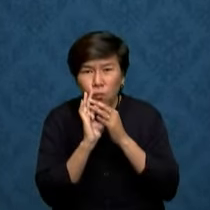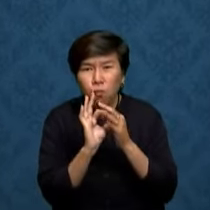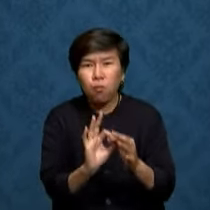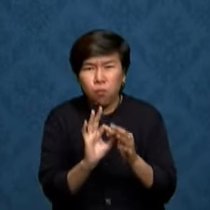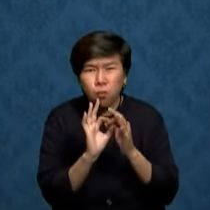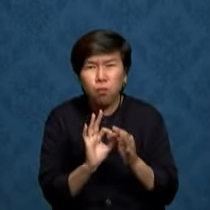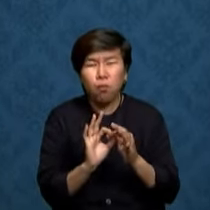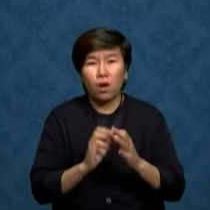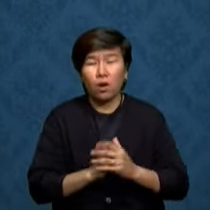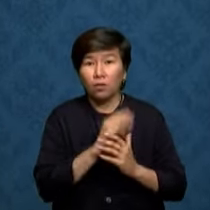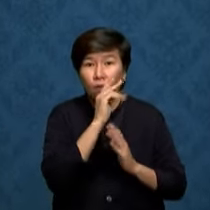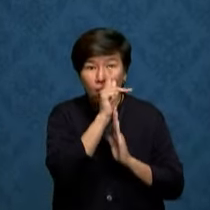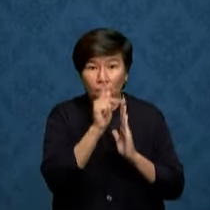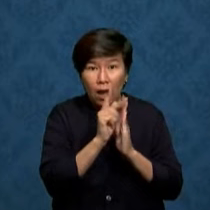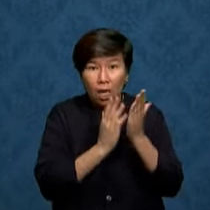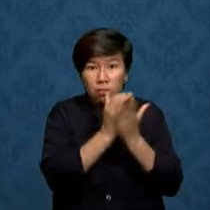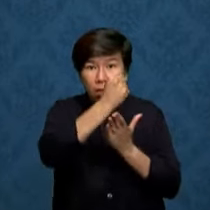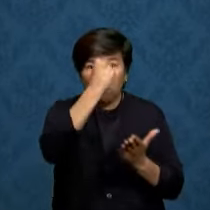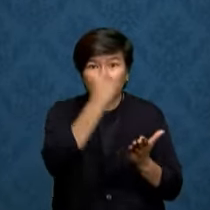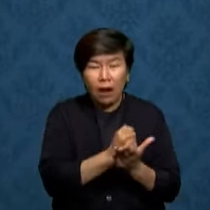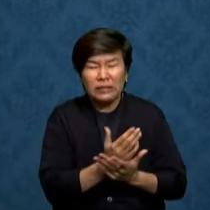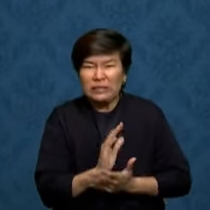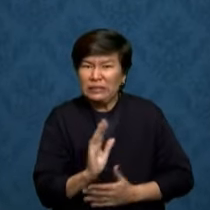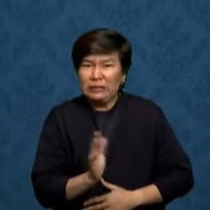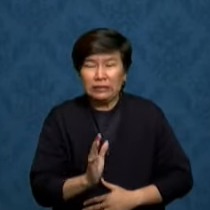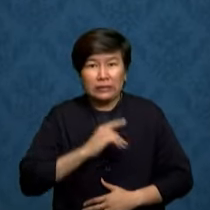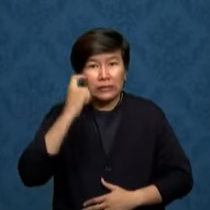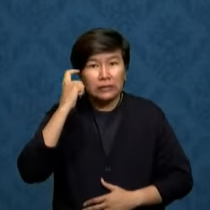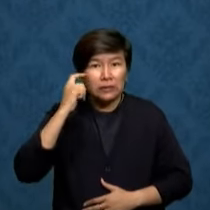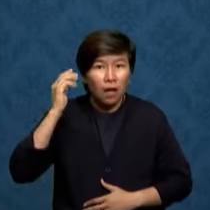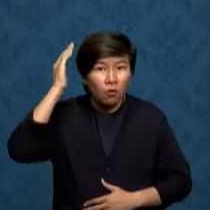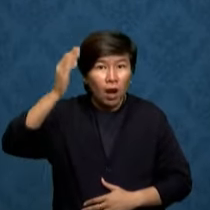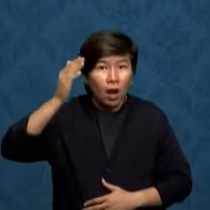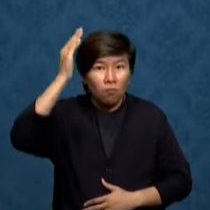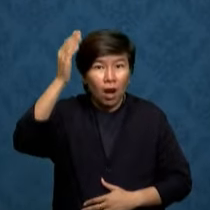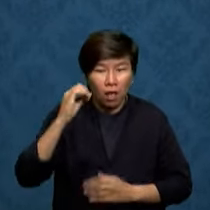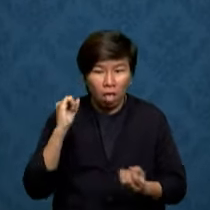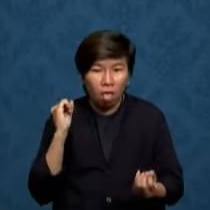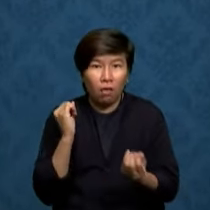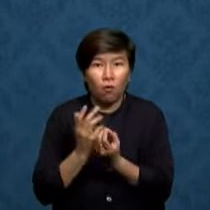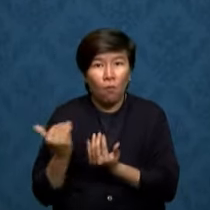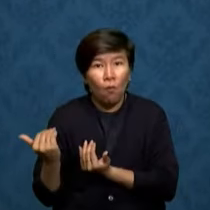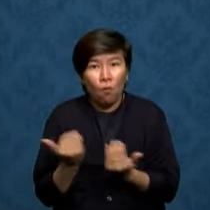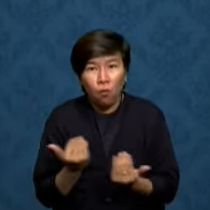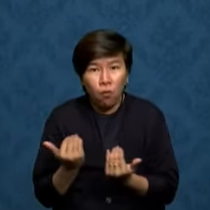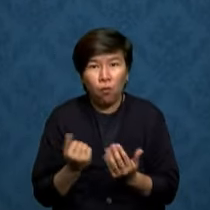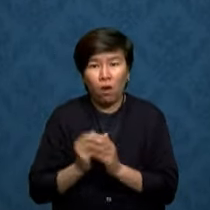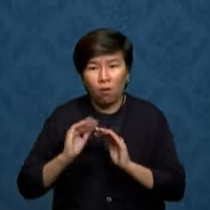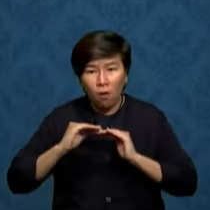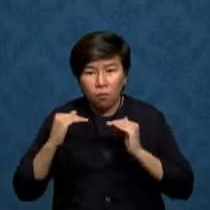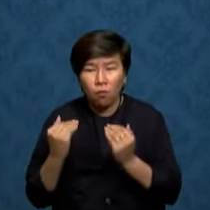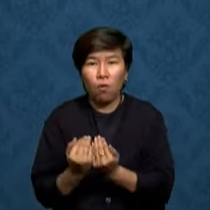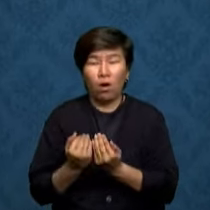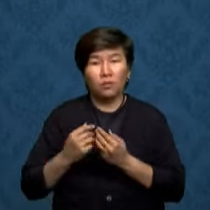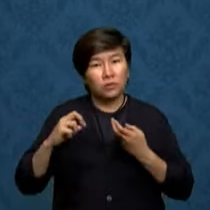ๆว่าถ้าเราทำแบบนี้ไปเนี่ยเนี่ยมันจะส่งผลกระทบต่อลูกหลานเราส่งผลกระทบต่อครอบครัว